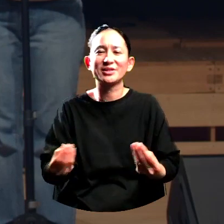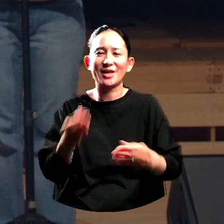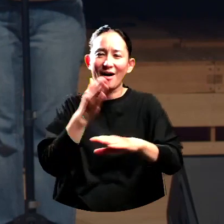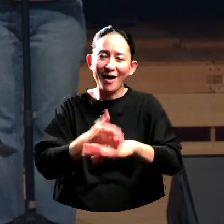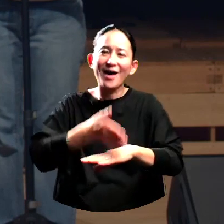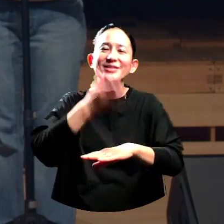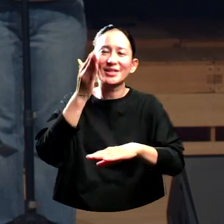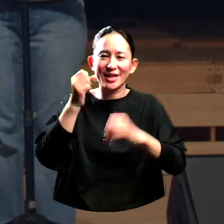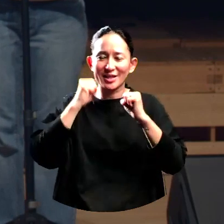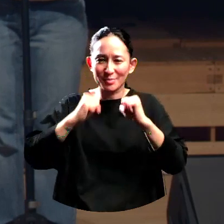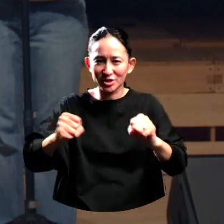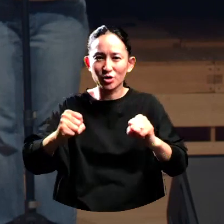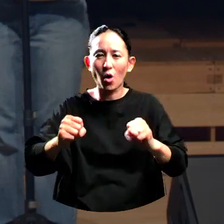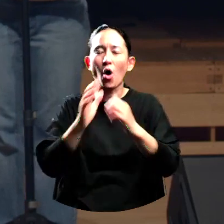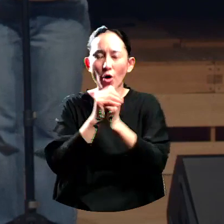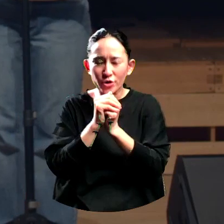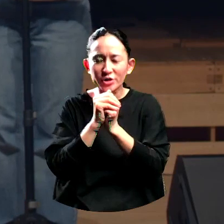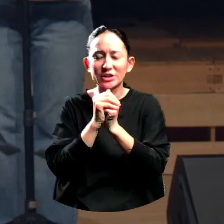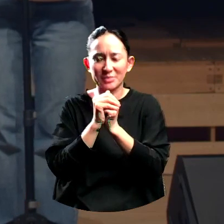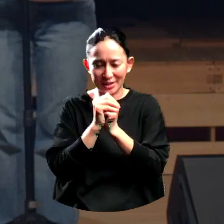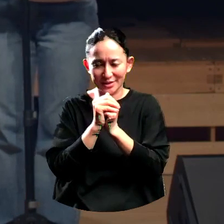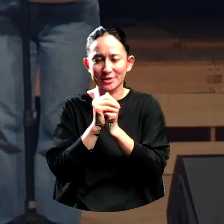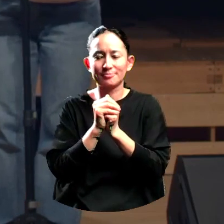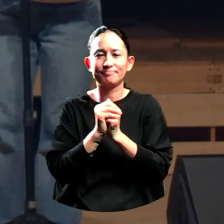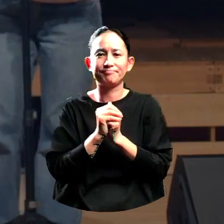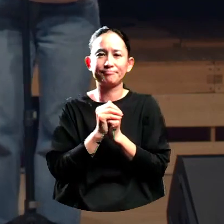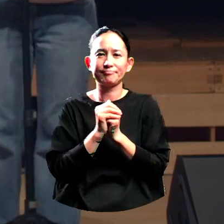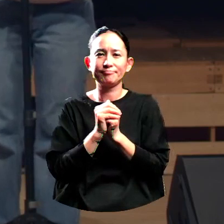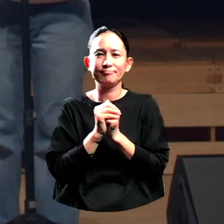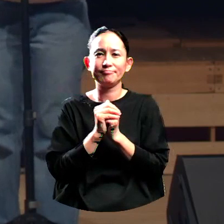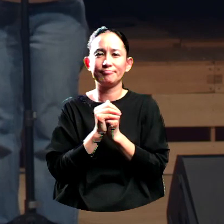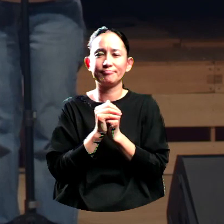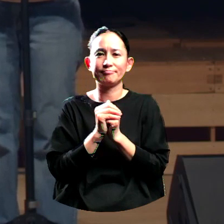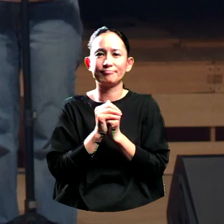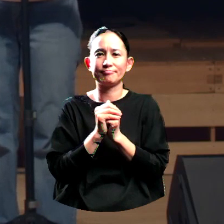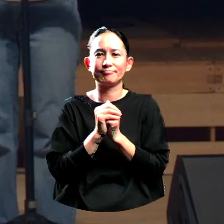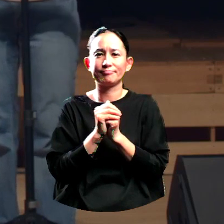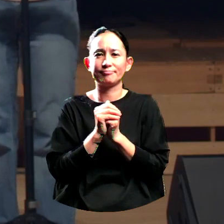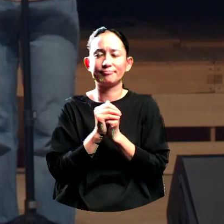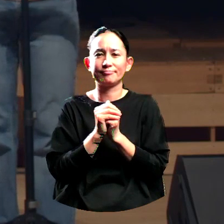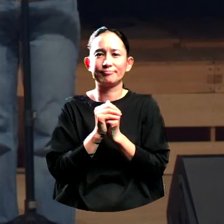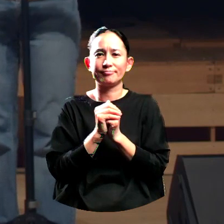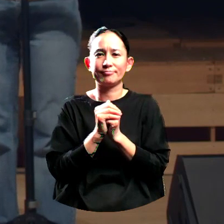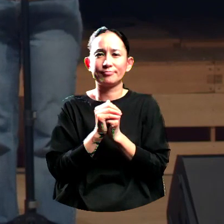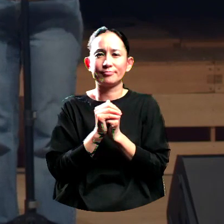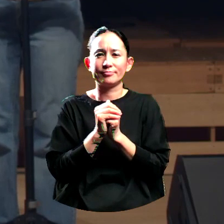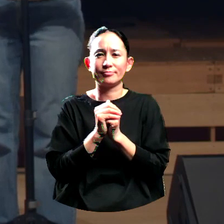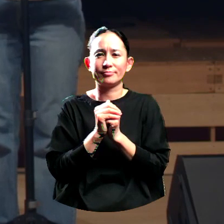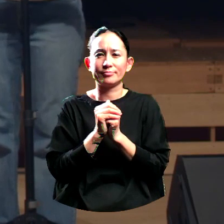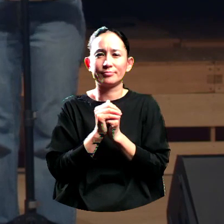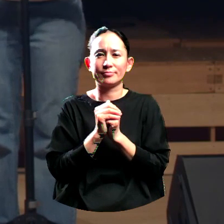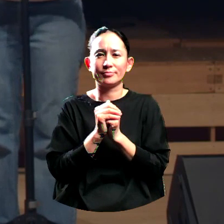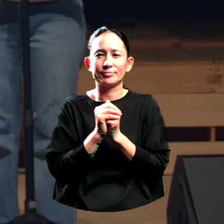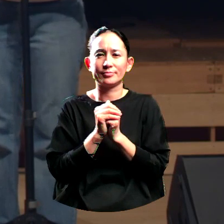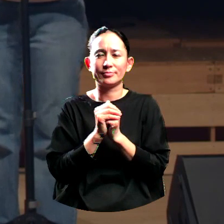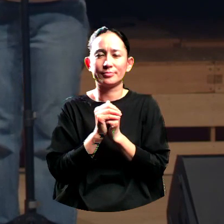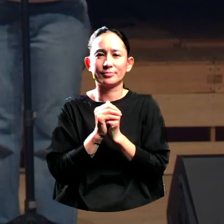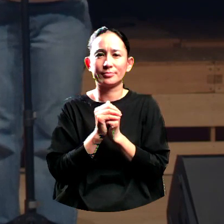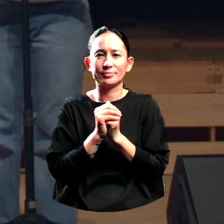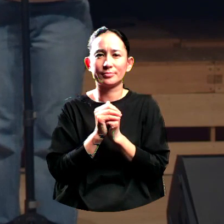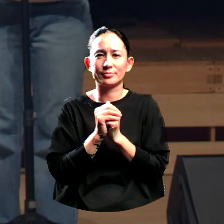pray. お祈りしましょう。 Dear God Almighty, we come before you with hearts filled with thankfulness and praise for the gift